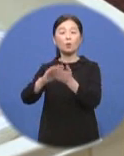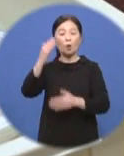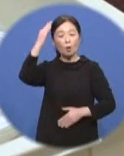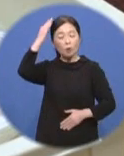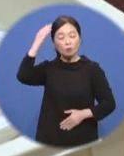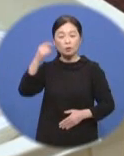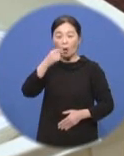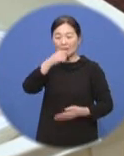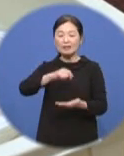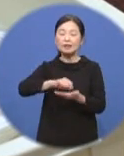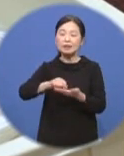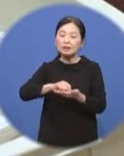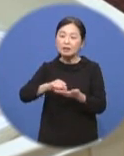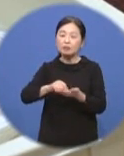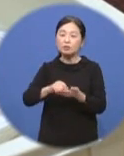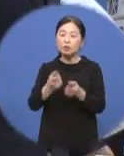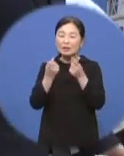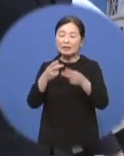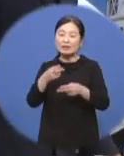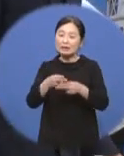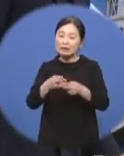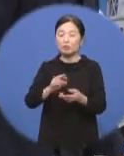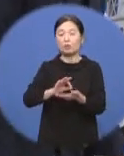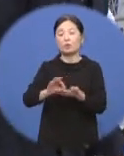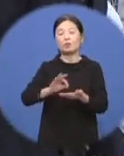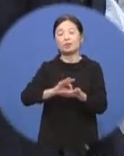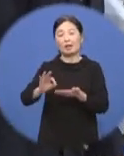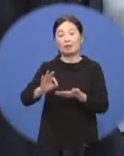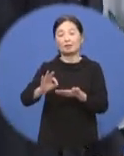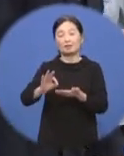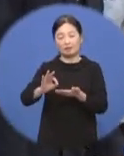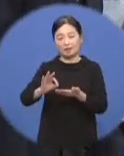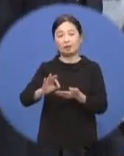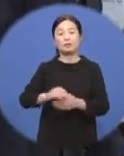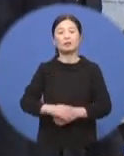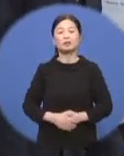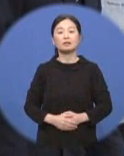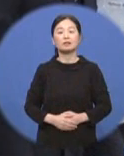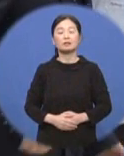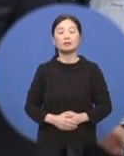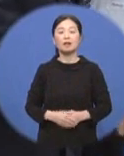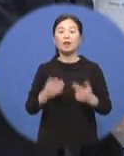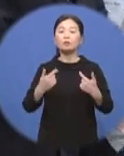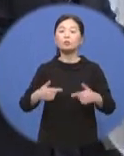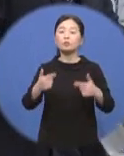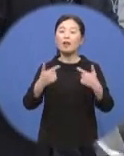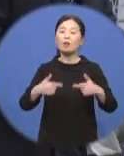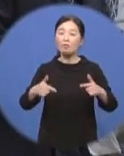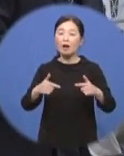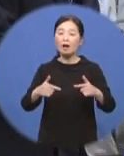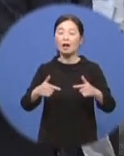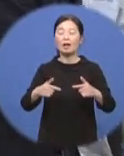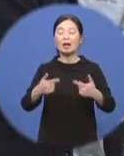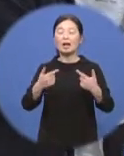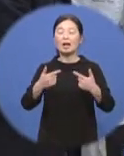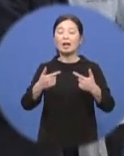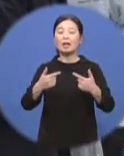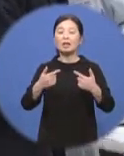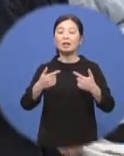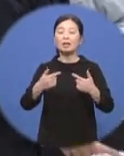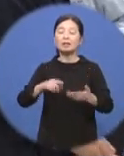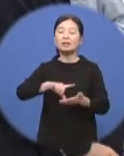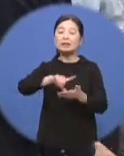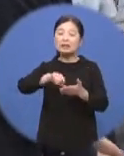ーマカレーを作ってそれを販売しています。普段は CGS 部といって地域包括的支援部っていう